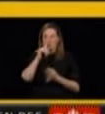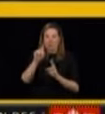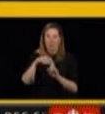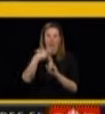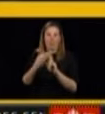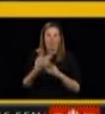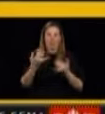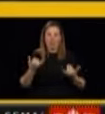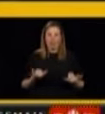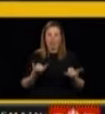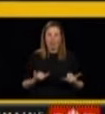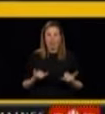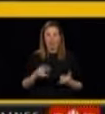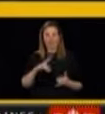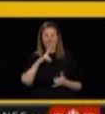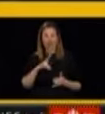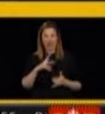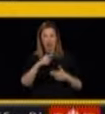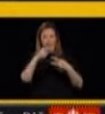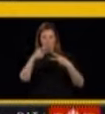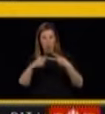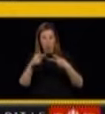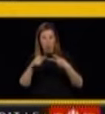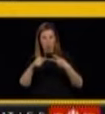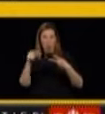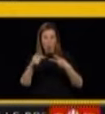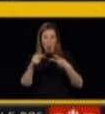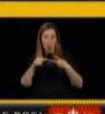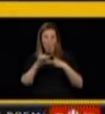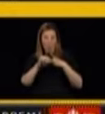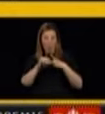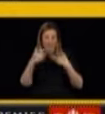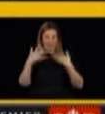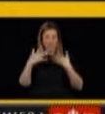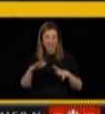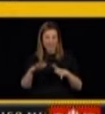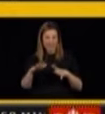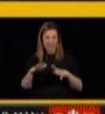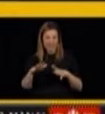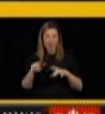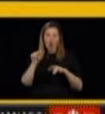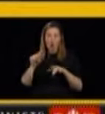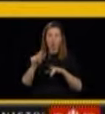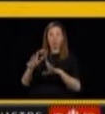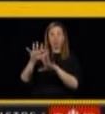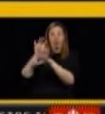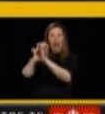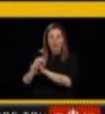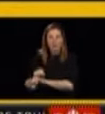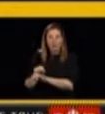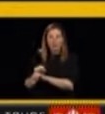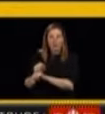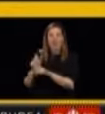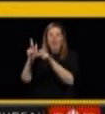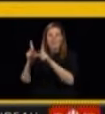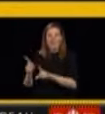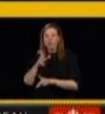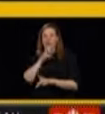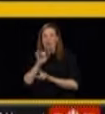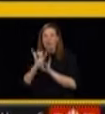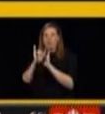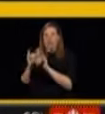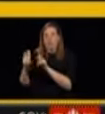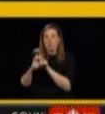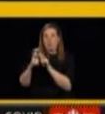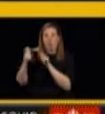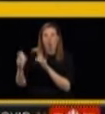Mais ça, c'est très intéressant parce que ce sont des gens qui sont formés, qui travaillent en maintien à domicile habituellement. Donc, ils sont formés pour